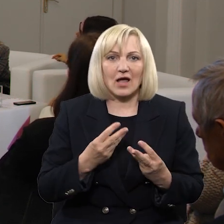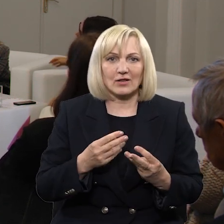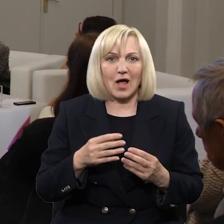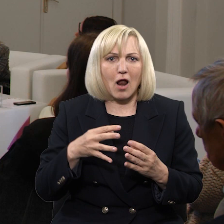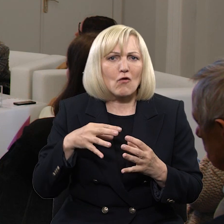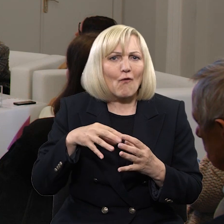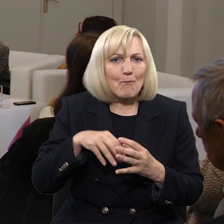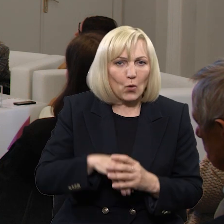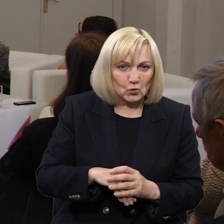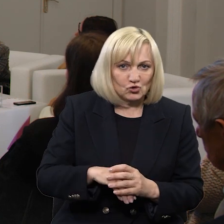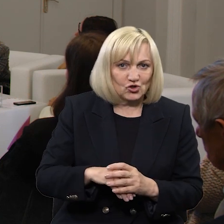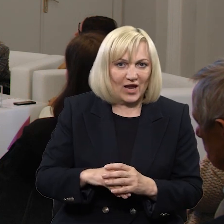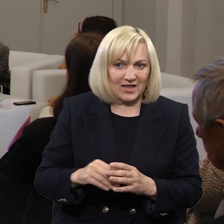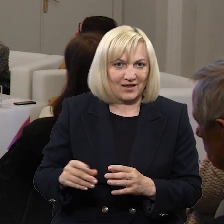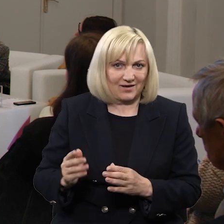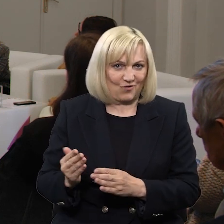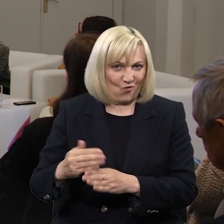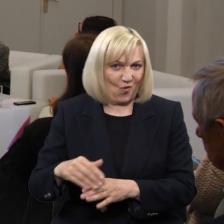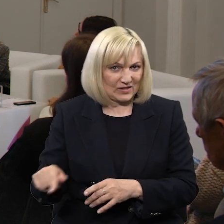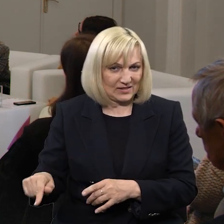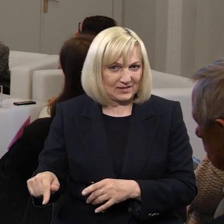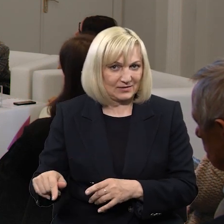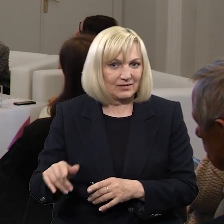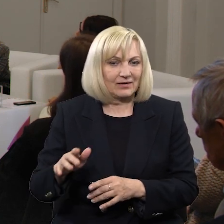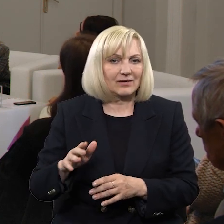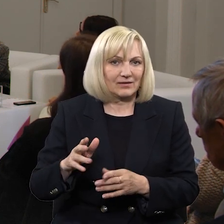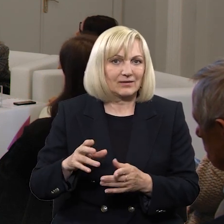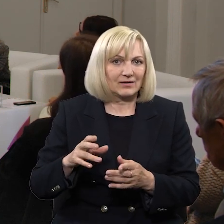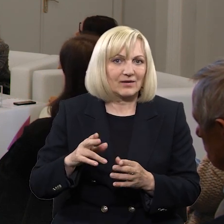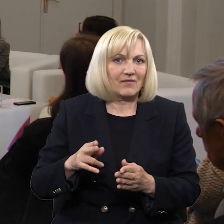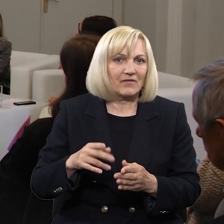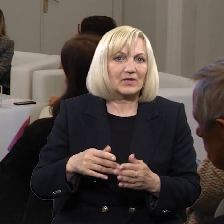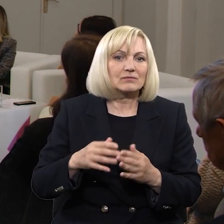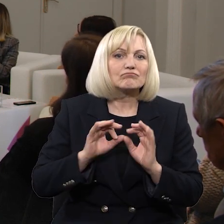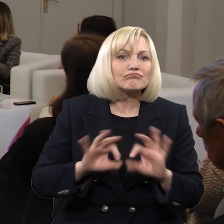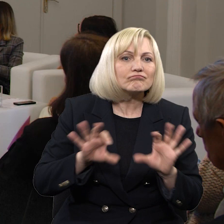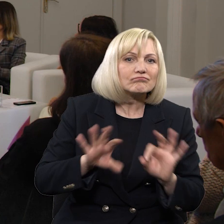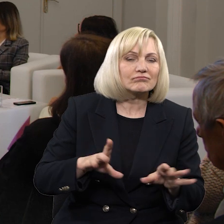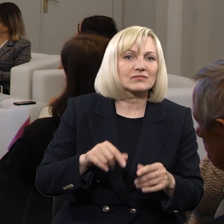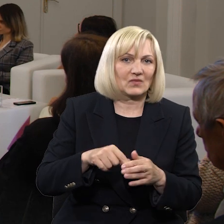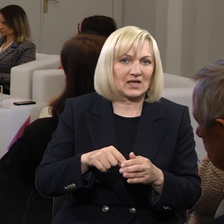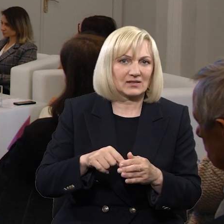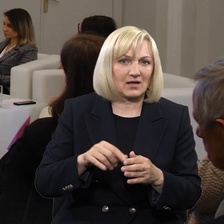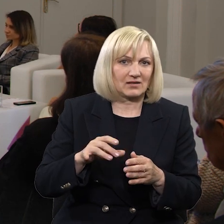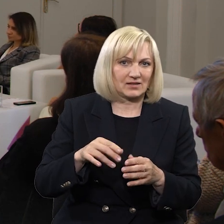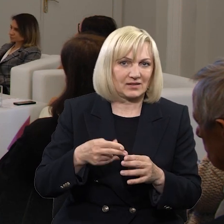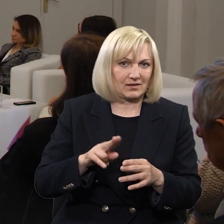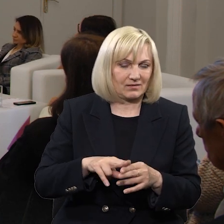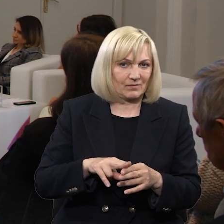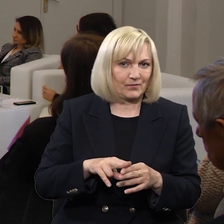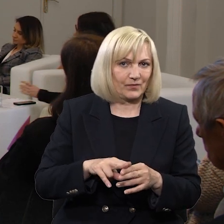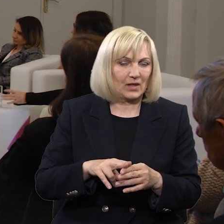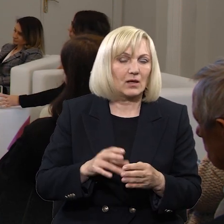погружения нашего гостя А вот в канву повествование в канву наратива